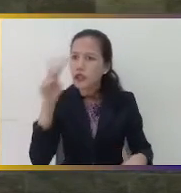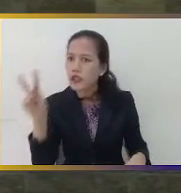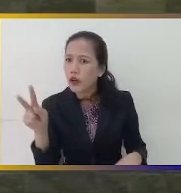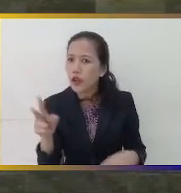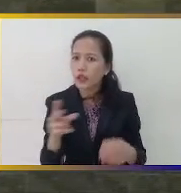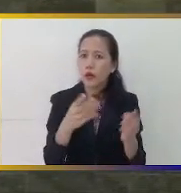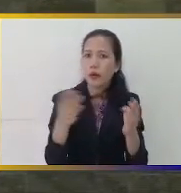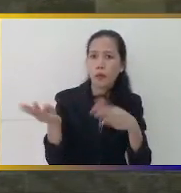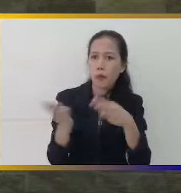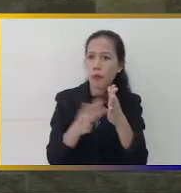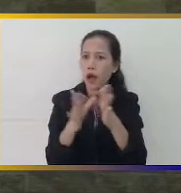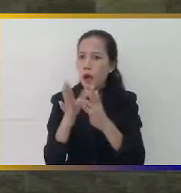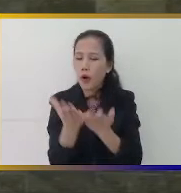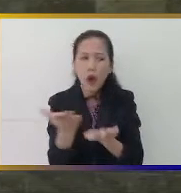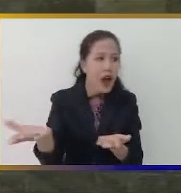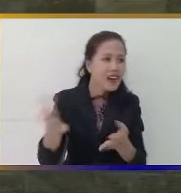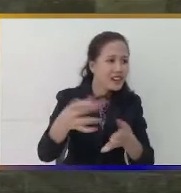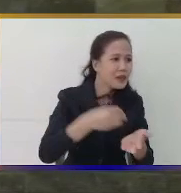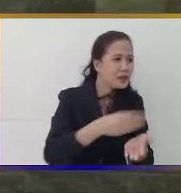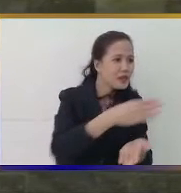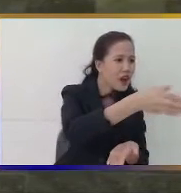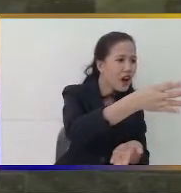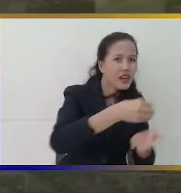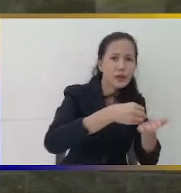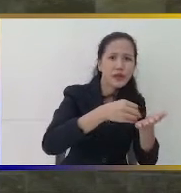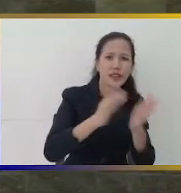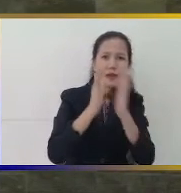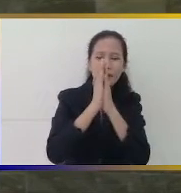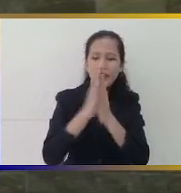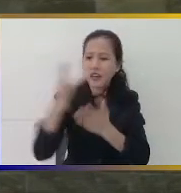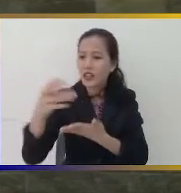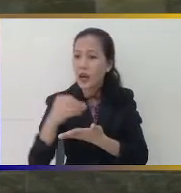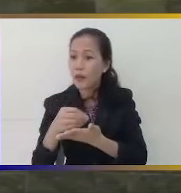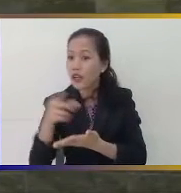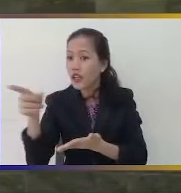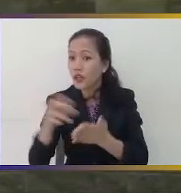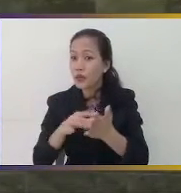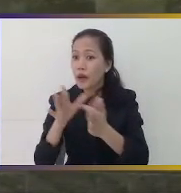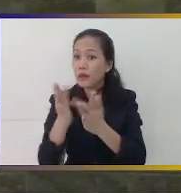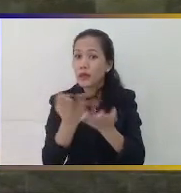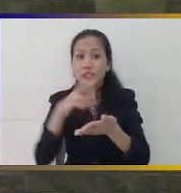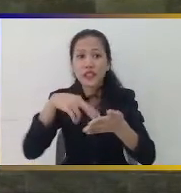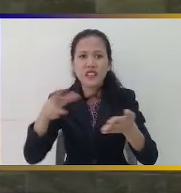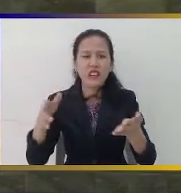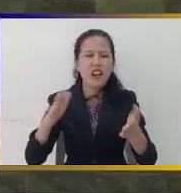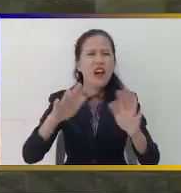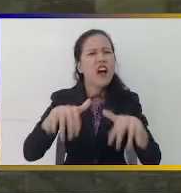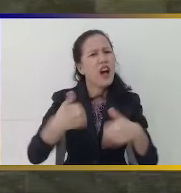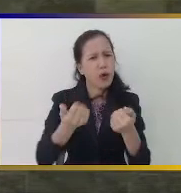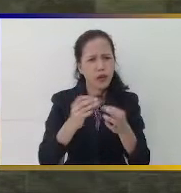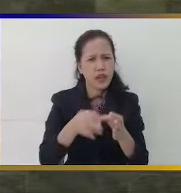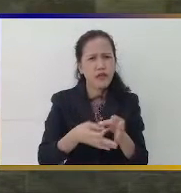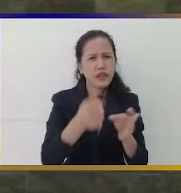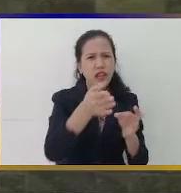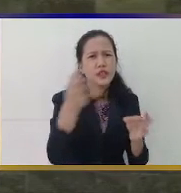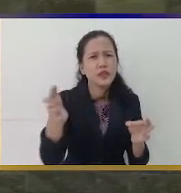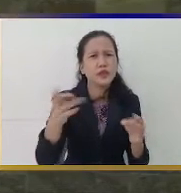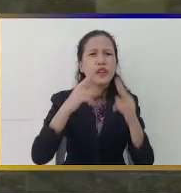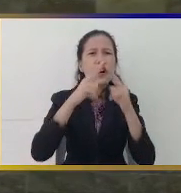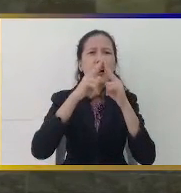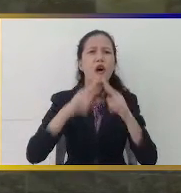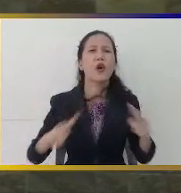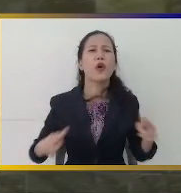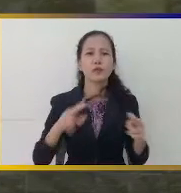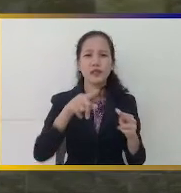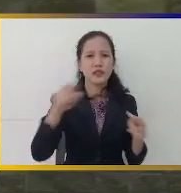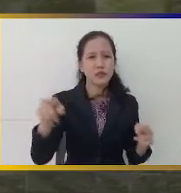pagbabasa. Napapagaya na lang po tayo sa panalangin. But how about, kapatid, doon po sa loob ng tahanan po natin? Is